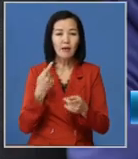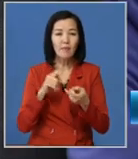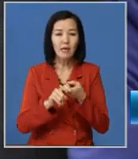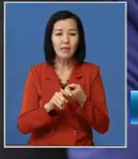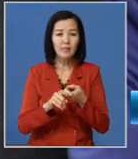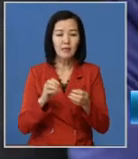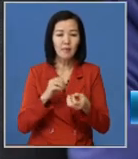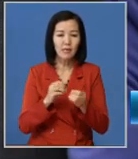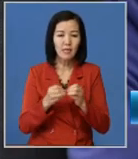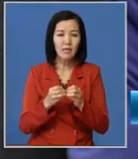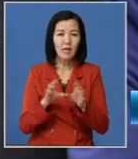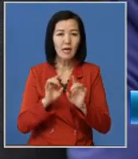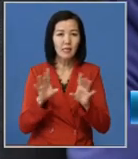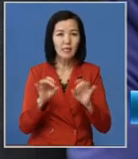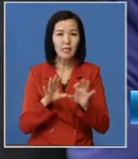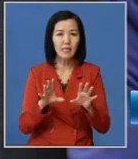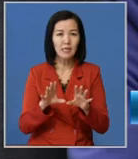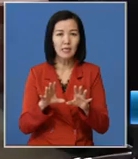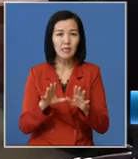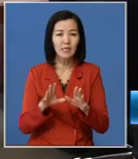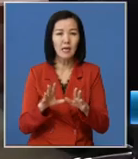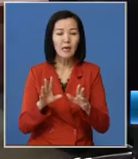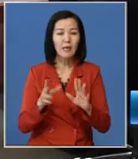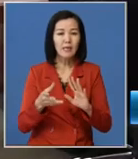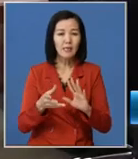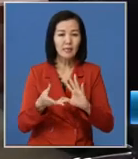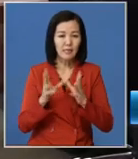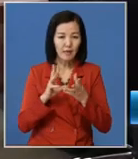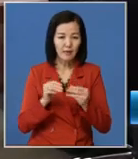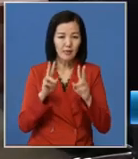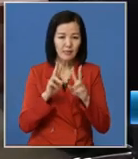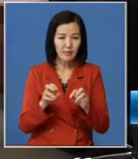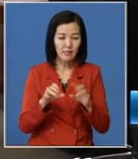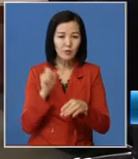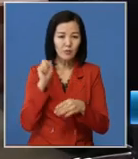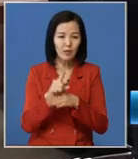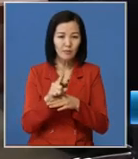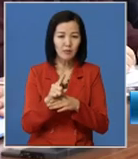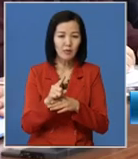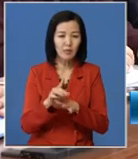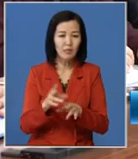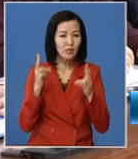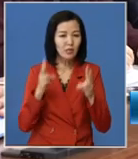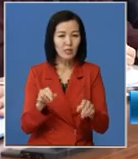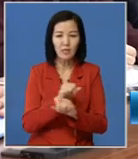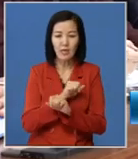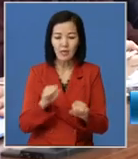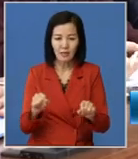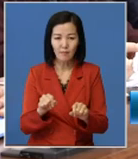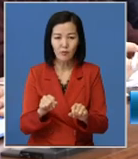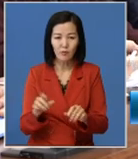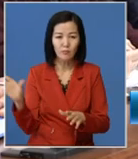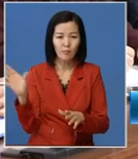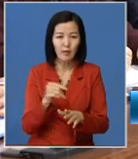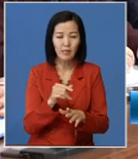мәселе көтерілді. Жауапты мамандарға оқиғаның анық-қанығын анықтау міндеттелді. Бұндай жағдайдың қайталанбауы үшін барлық ауруханалар